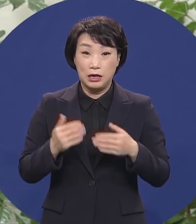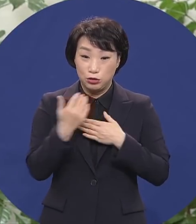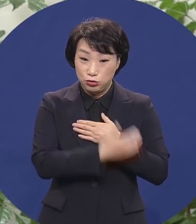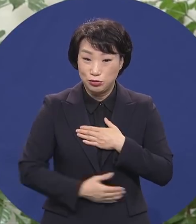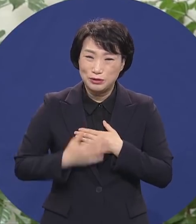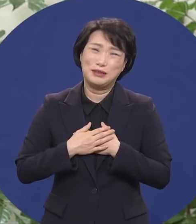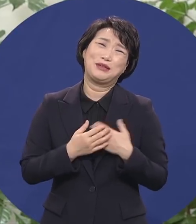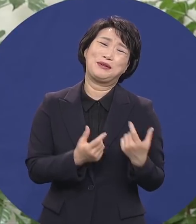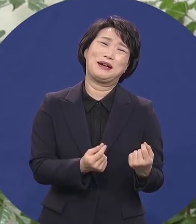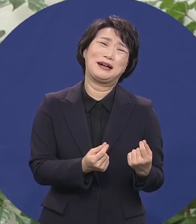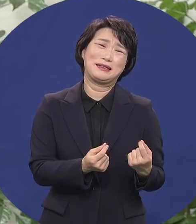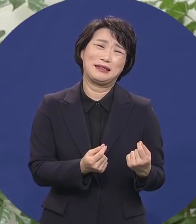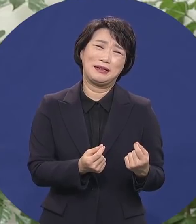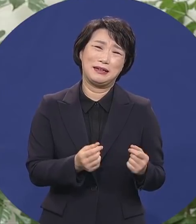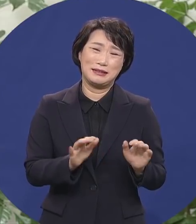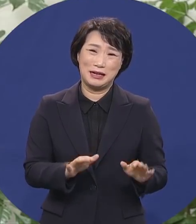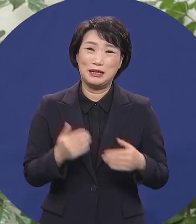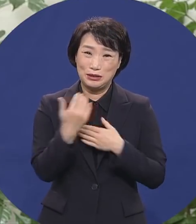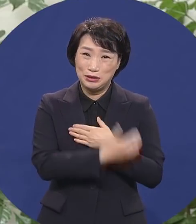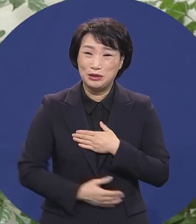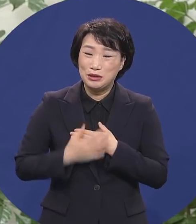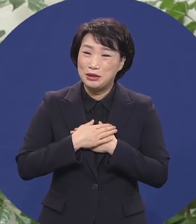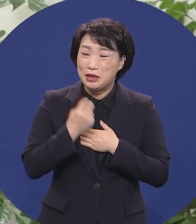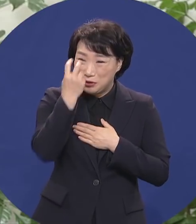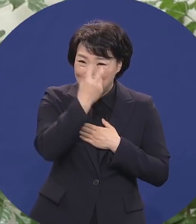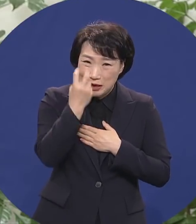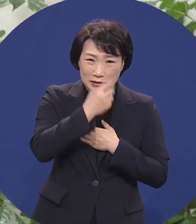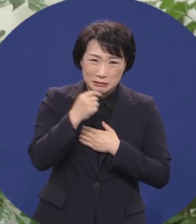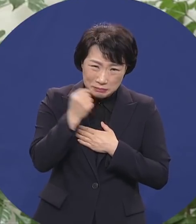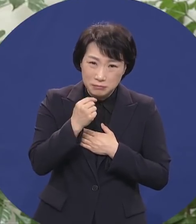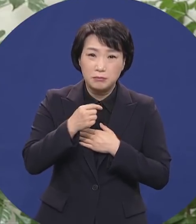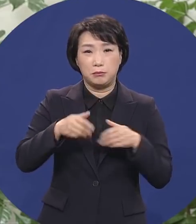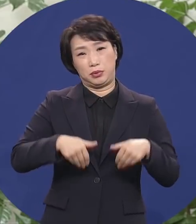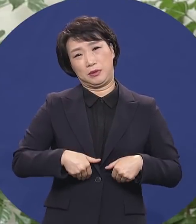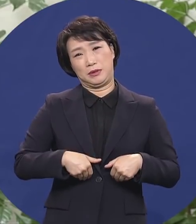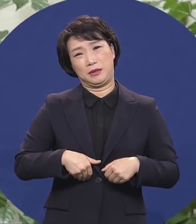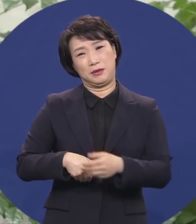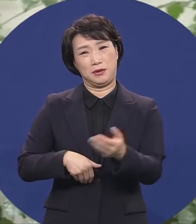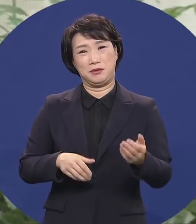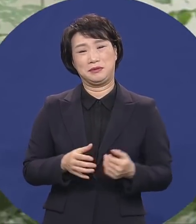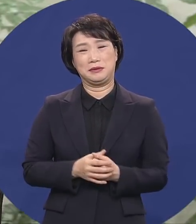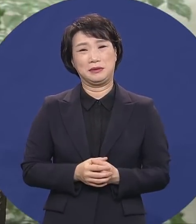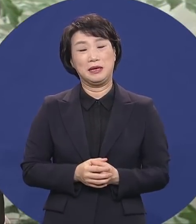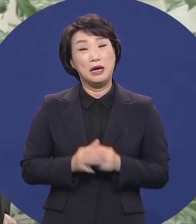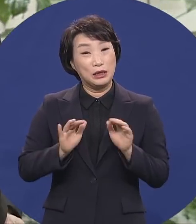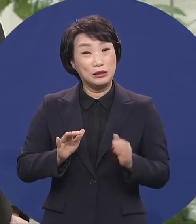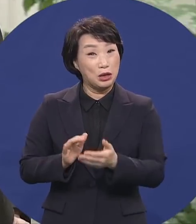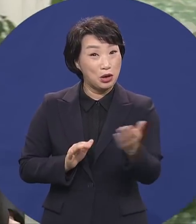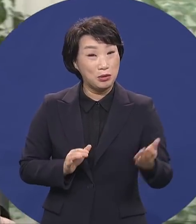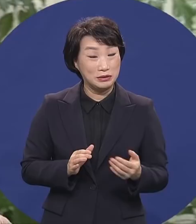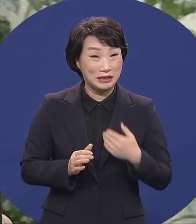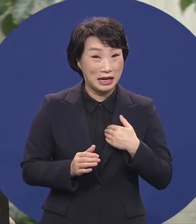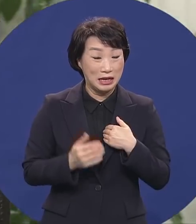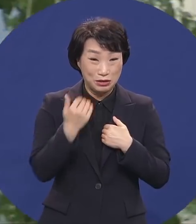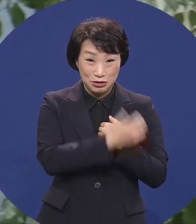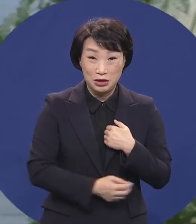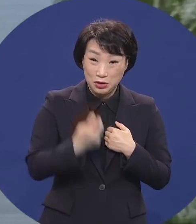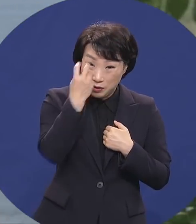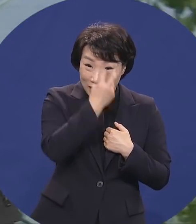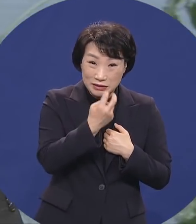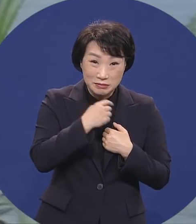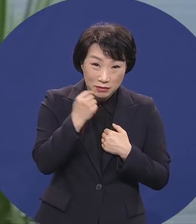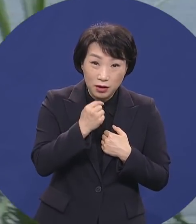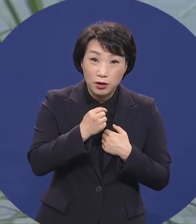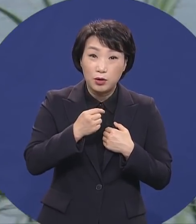육신은 이렇습니다. 육신 관리를 굉장히 잘해야 되겠죠. 근데 그걸 관리를 잘하려고